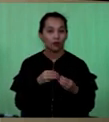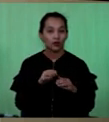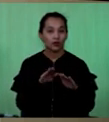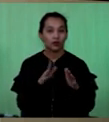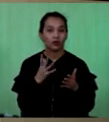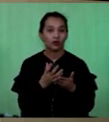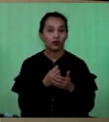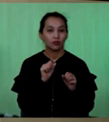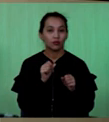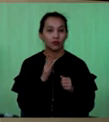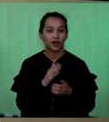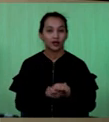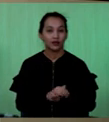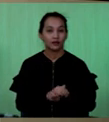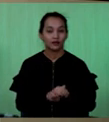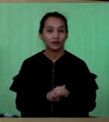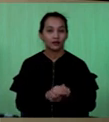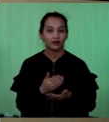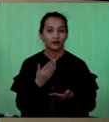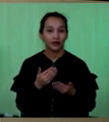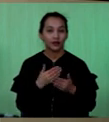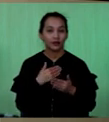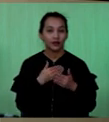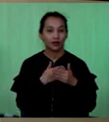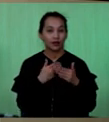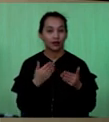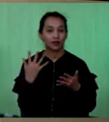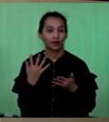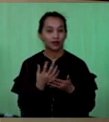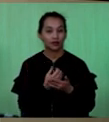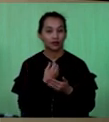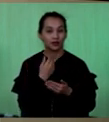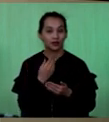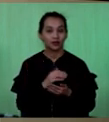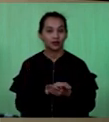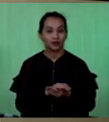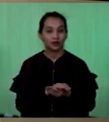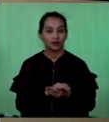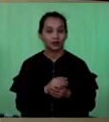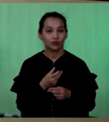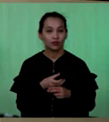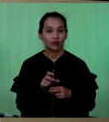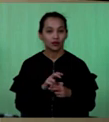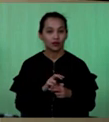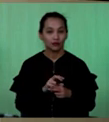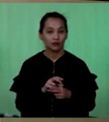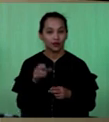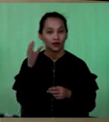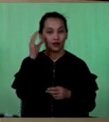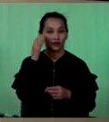ko'ringchi. Agarda mendan oldin topgan bo'lsangiz, demak siz juda ham zukko o'quvchisiz.